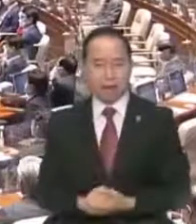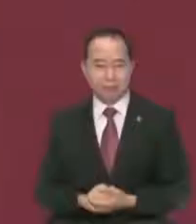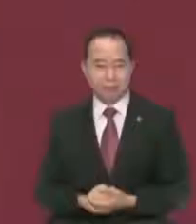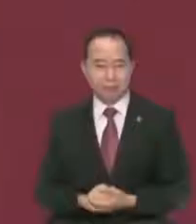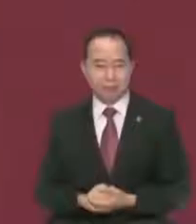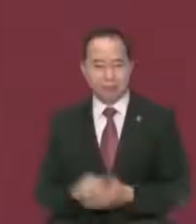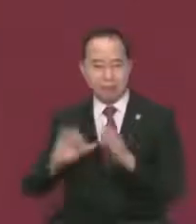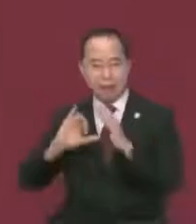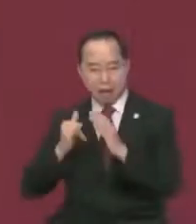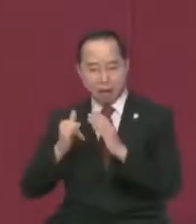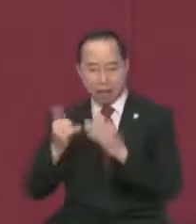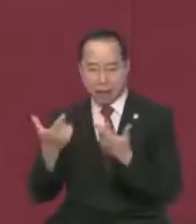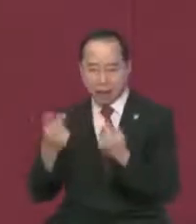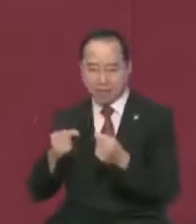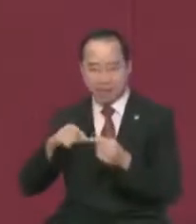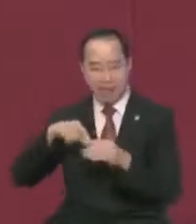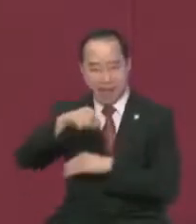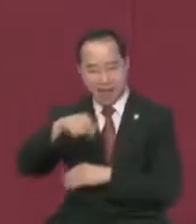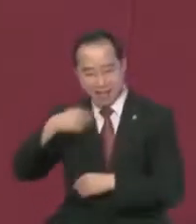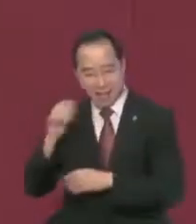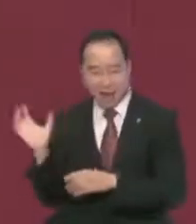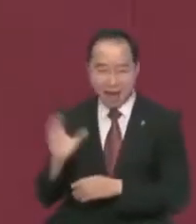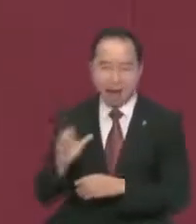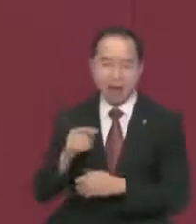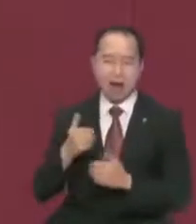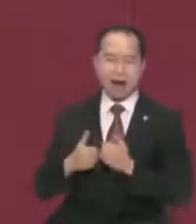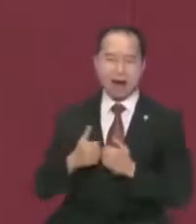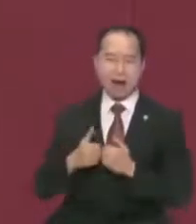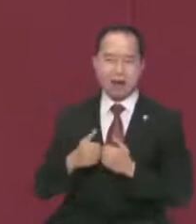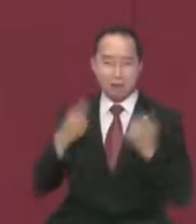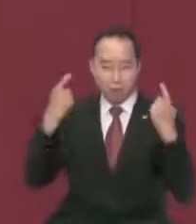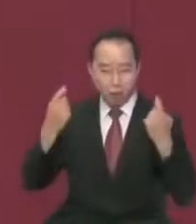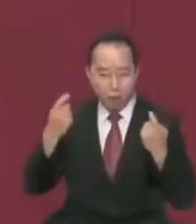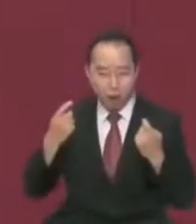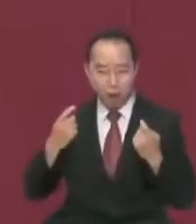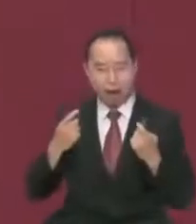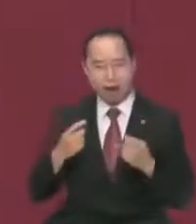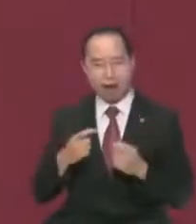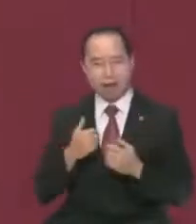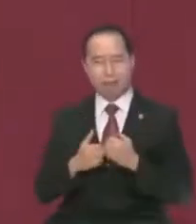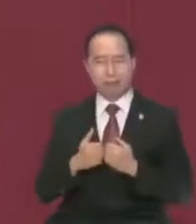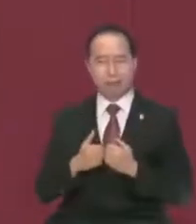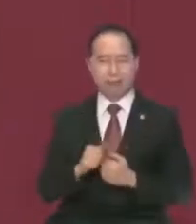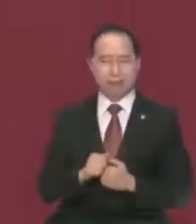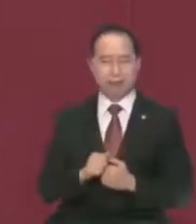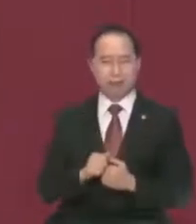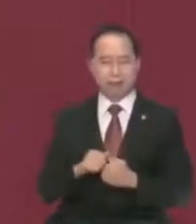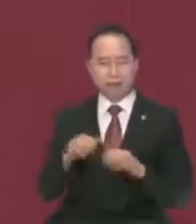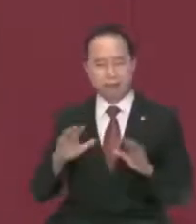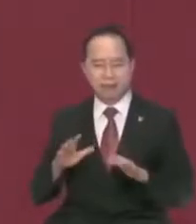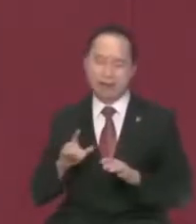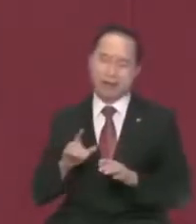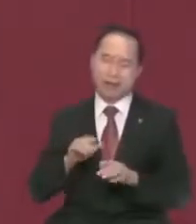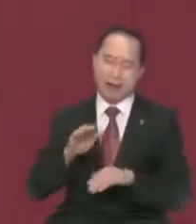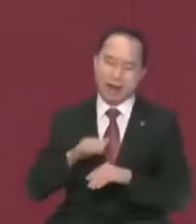가족과의 외식도, 주말여행도 아득한 추억처럼 느껴집니다.